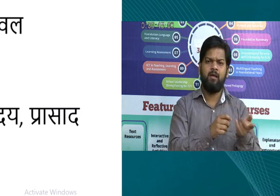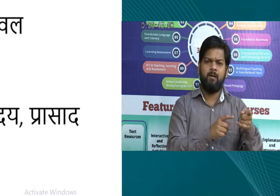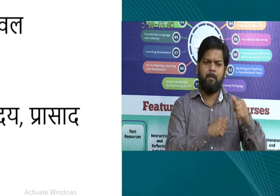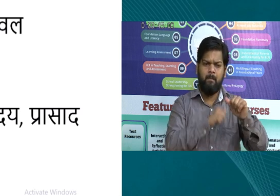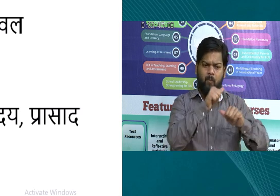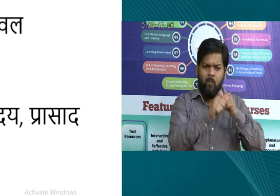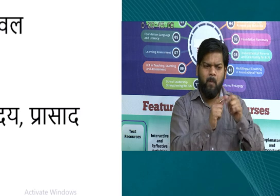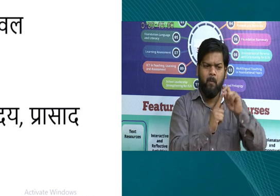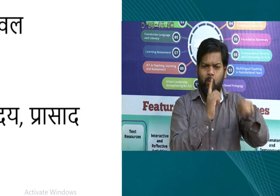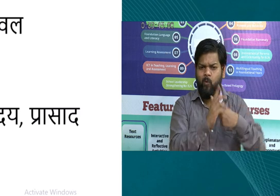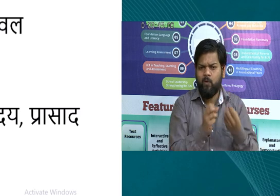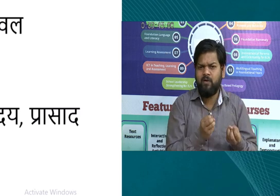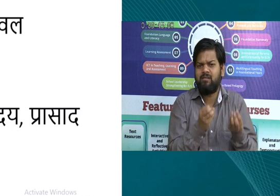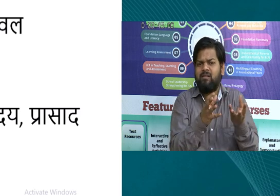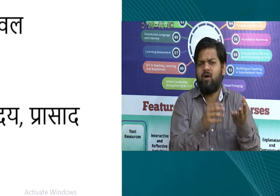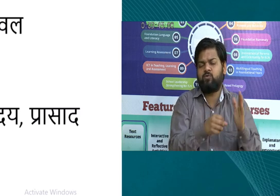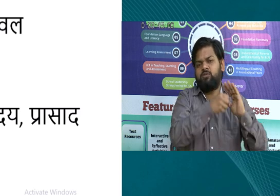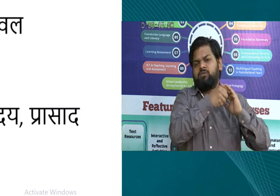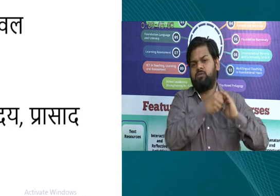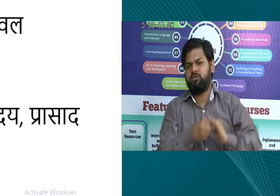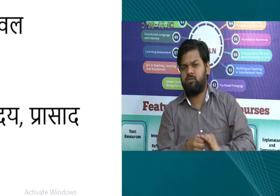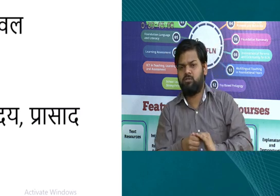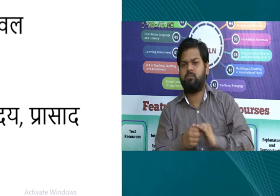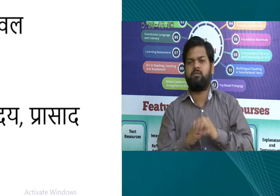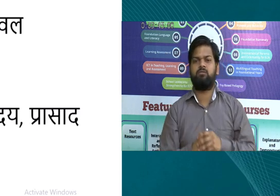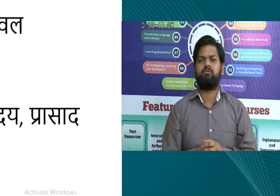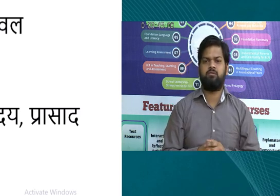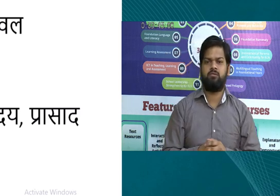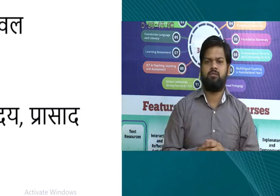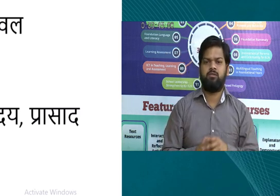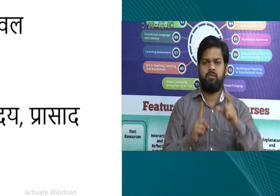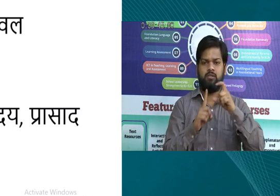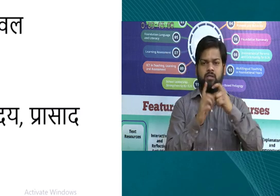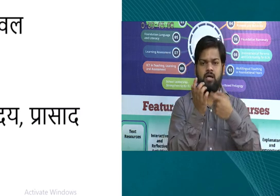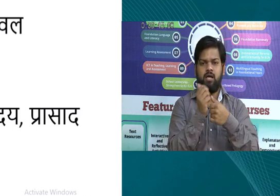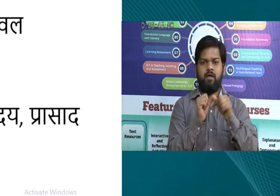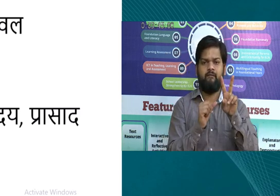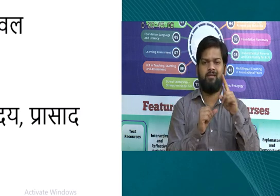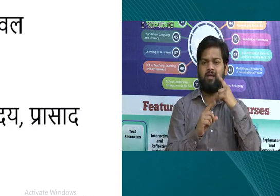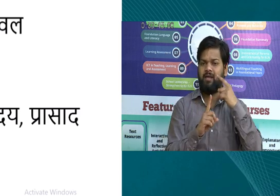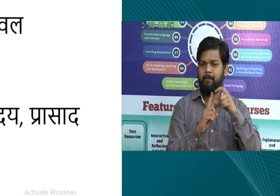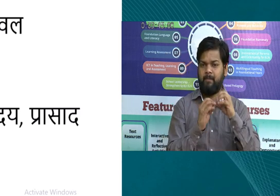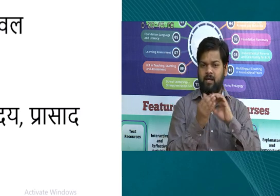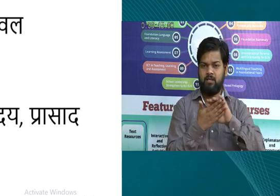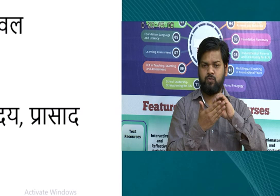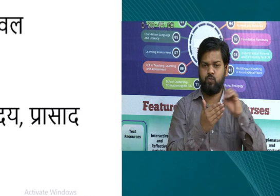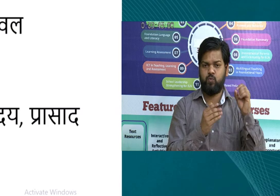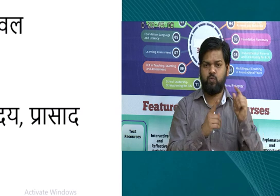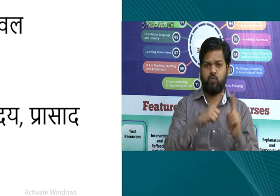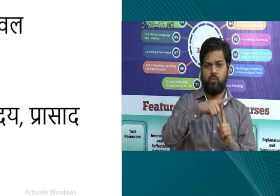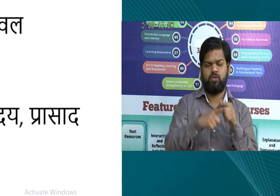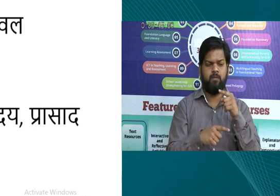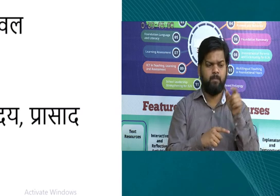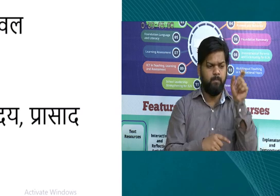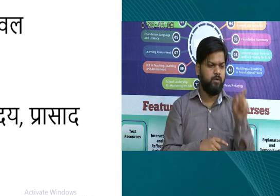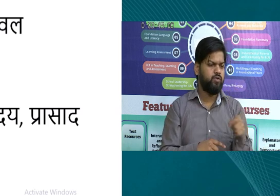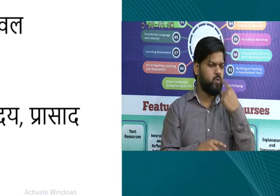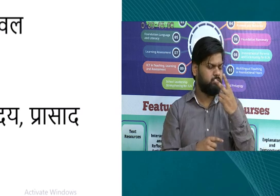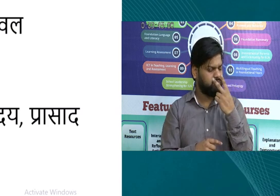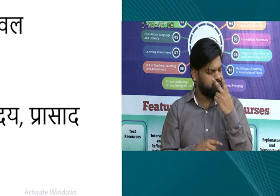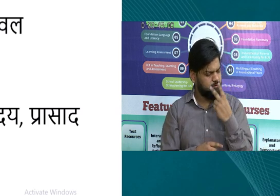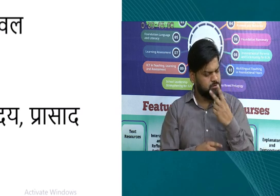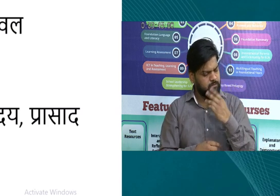जो है कठोर हृदय वाला व्यक्ति द्रव भूत यानी जिसको जो जिसकी आत्मा भीगी जाए आंसुओं से एक तरह